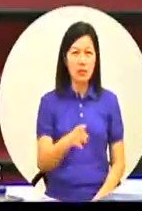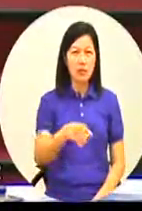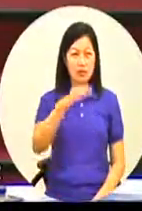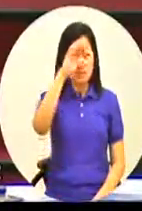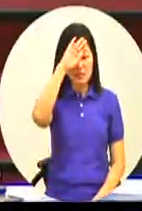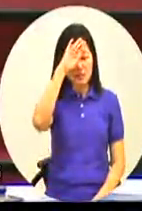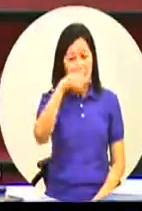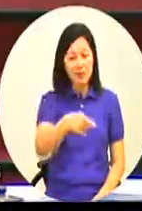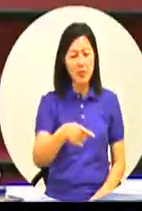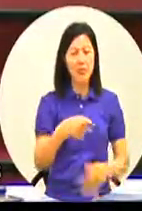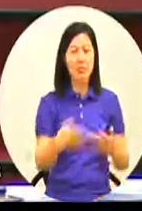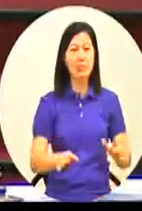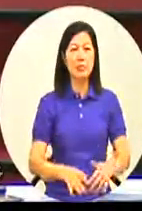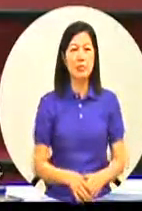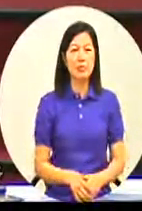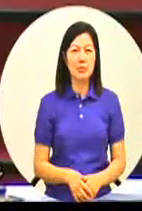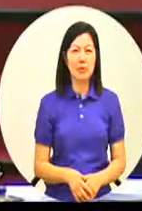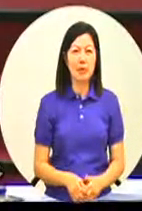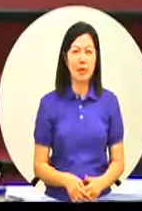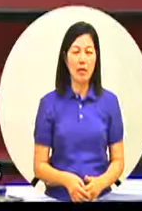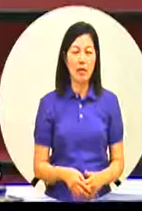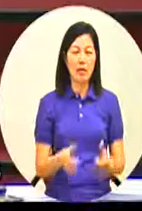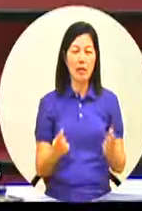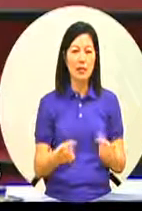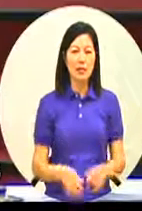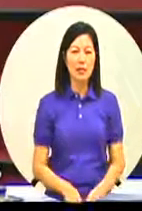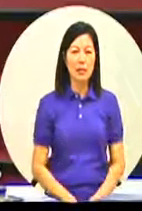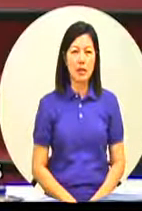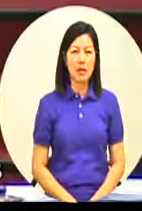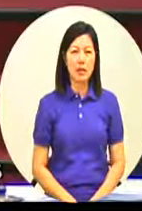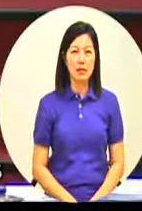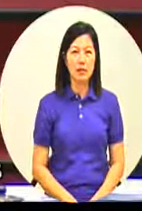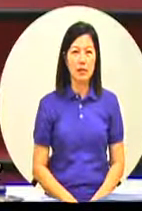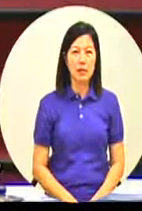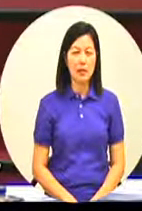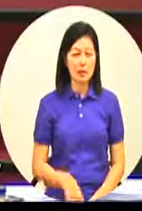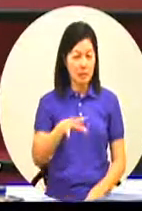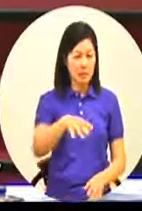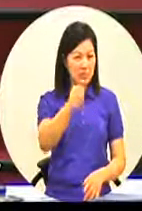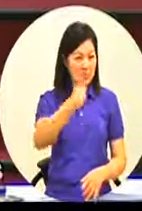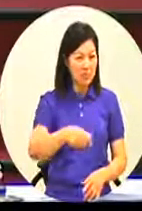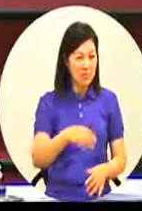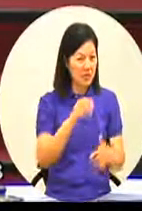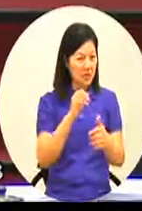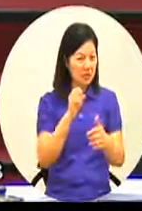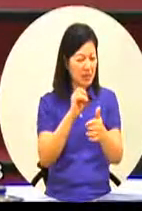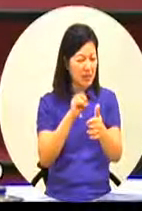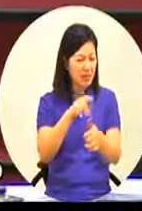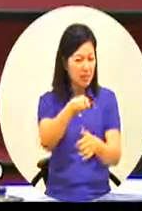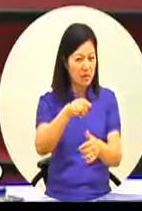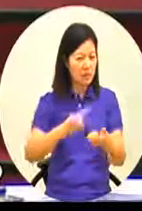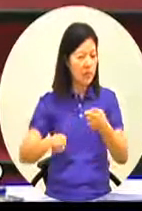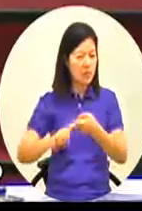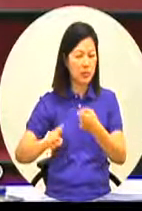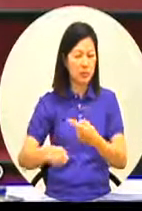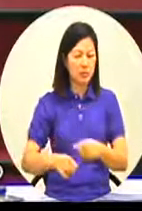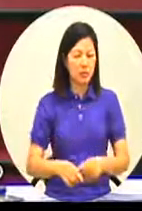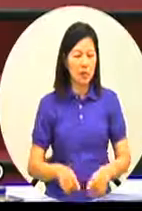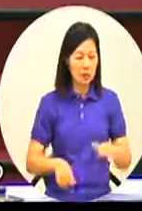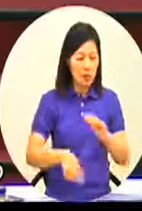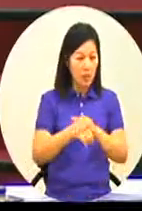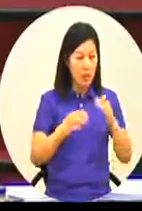啊！你一世人嘛未死，食到成病 做。这袂当安尼比如啊！ 做局长说会使讲即个话，就叫啊，都违章卖去都未去税